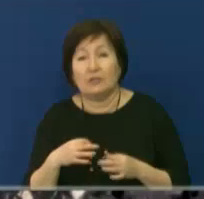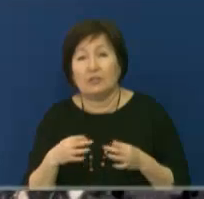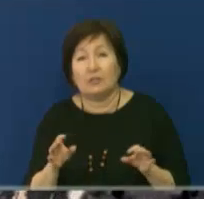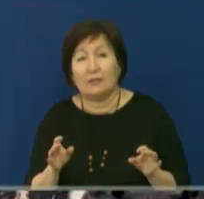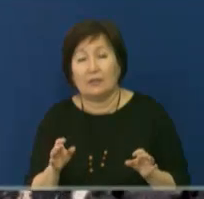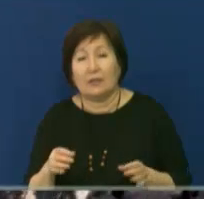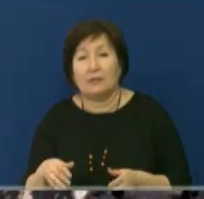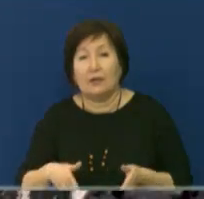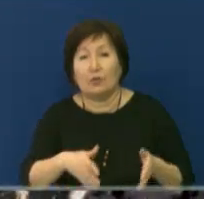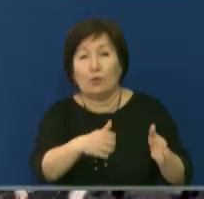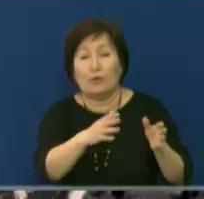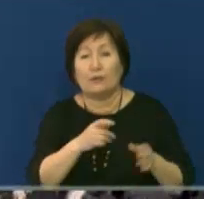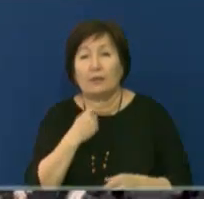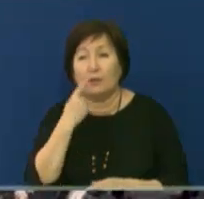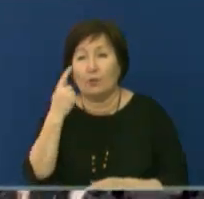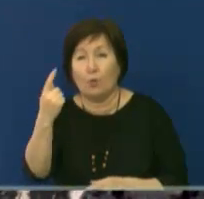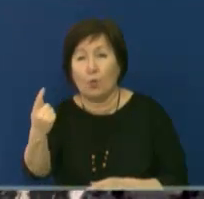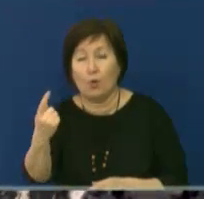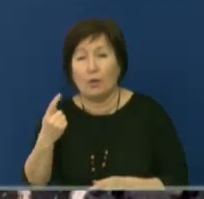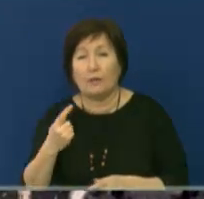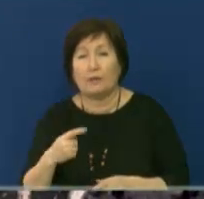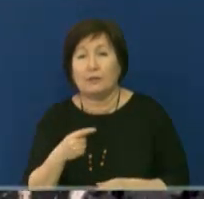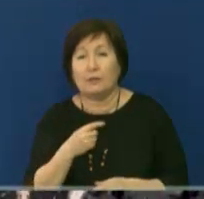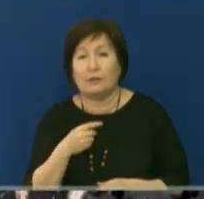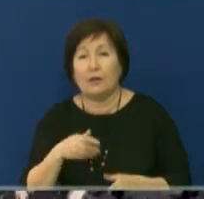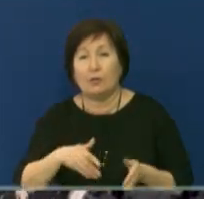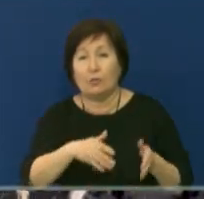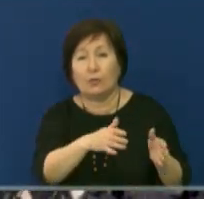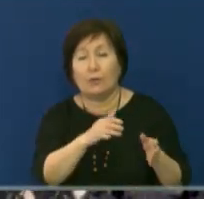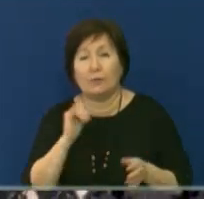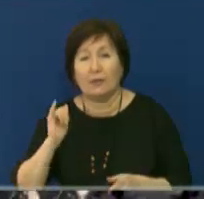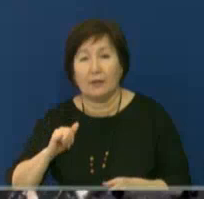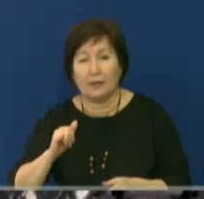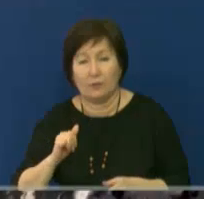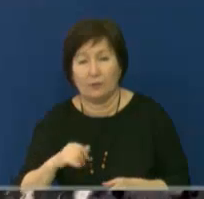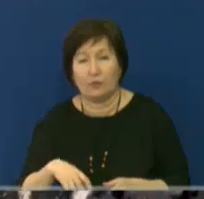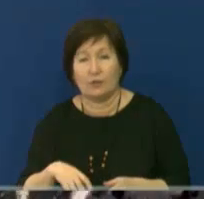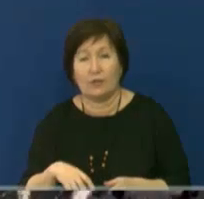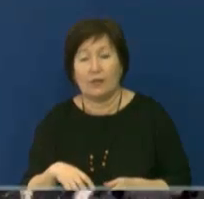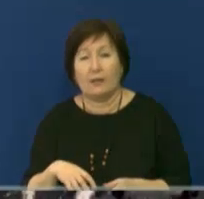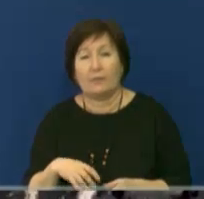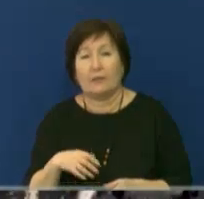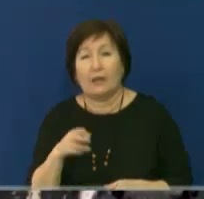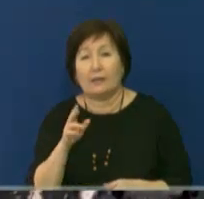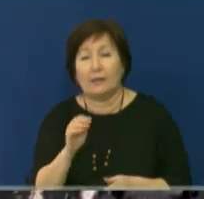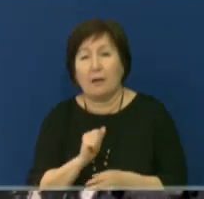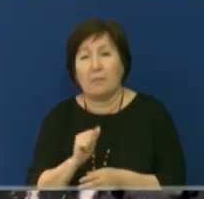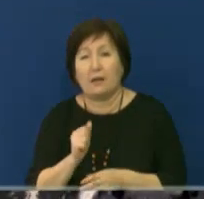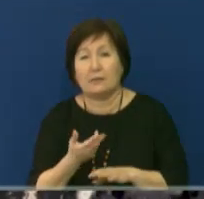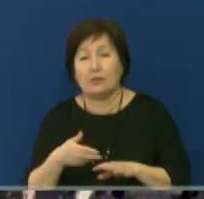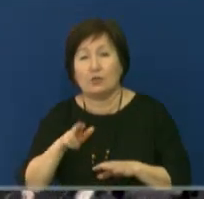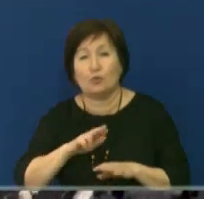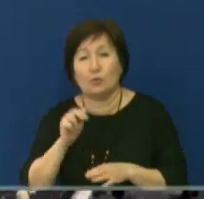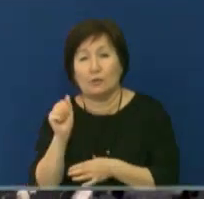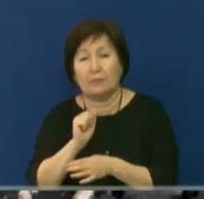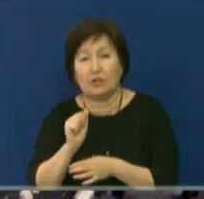Көмір алып кеттесек сәлеркі жоқ. Сәлеркі қазірдің өзінде қазмұнайда 260 теңге болып тұр литрі. Ал енді литр бір КамАЗ бір ескі ол жоқ дегенде ең аз